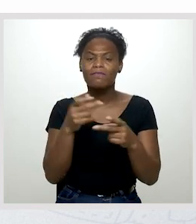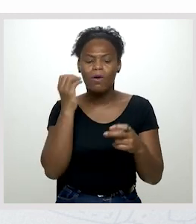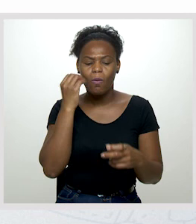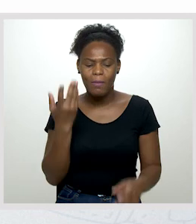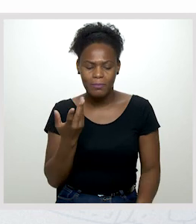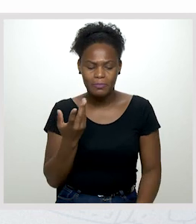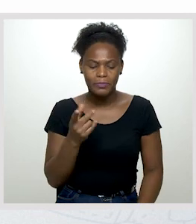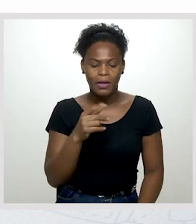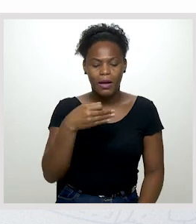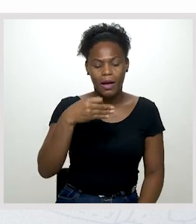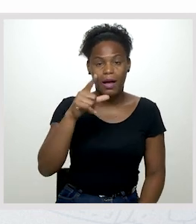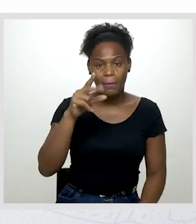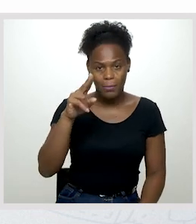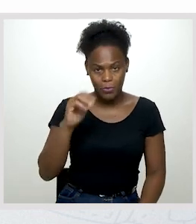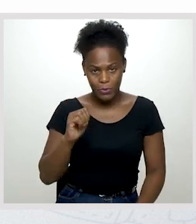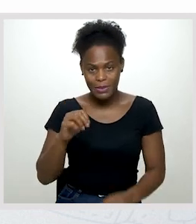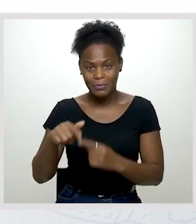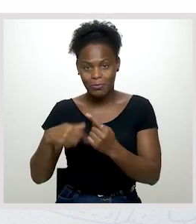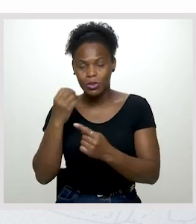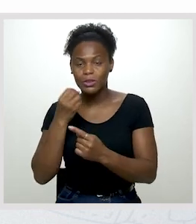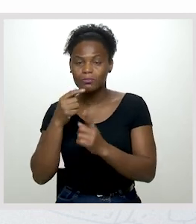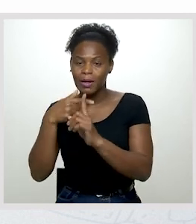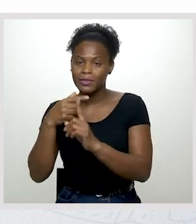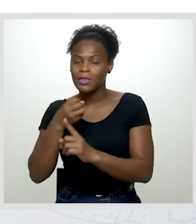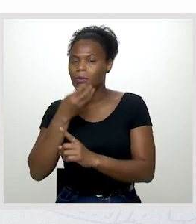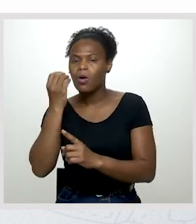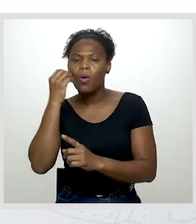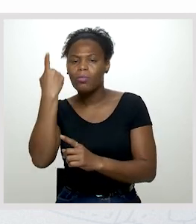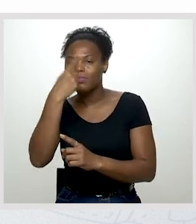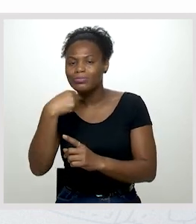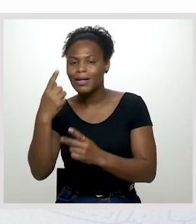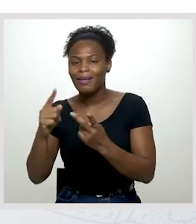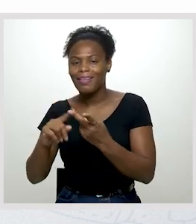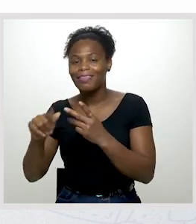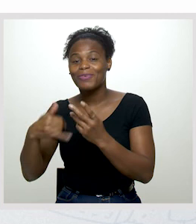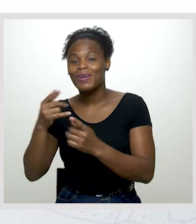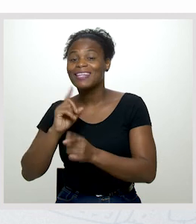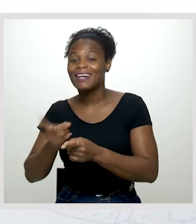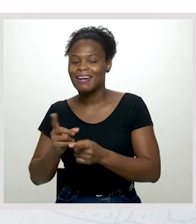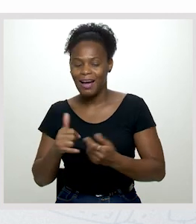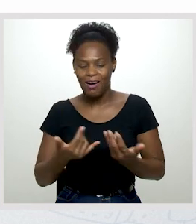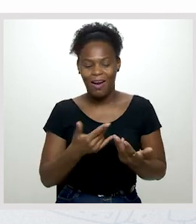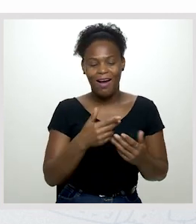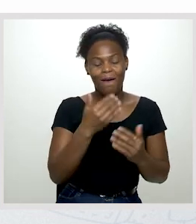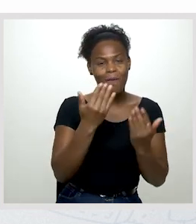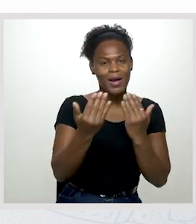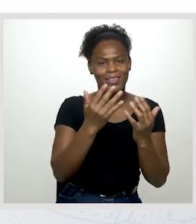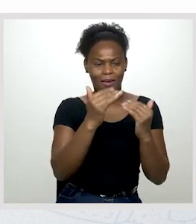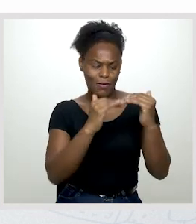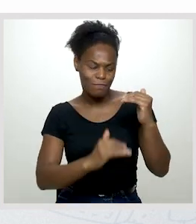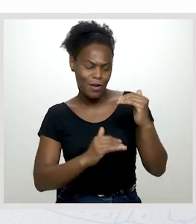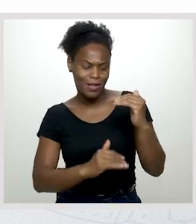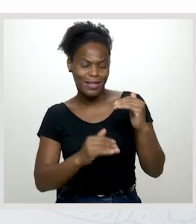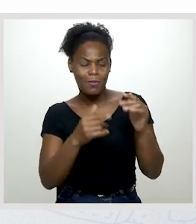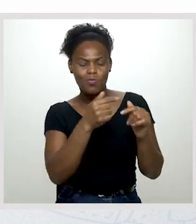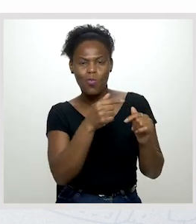bien, plus, adjectif et que. Et le comparatif d'infériorité? Voilà, son